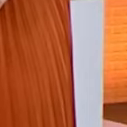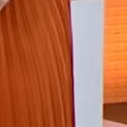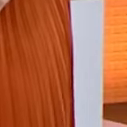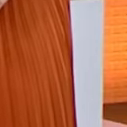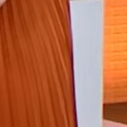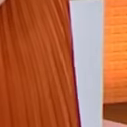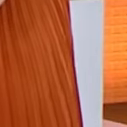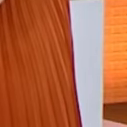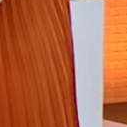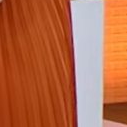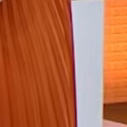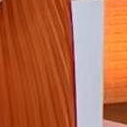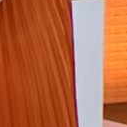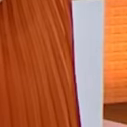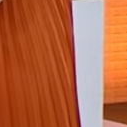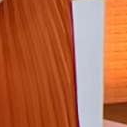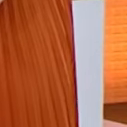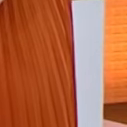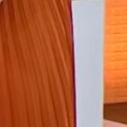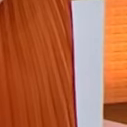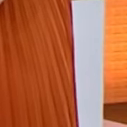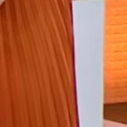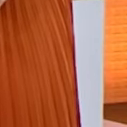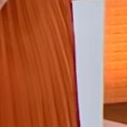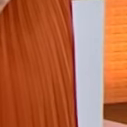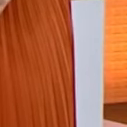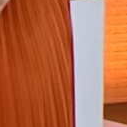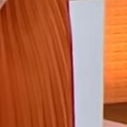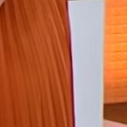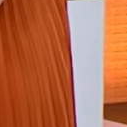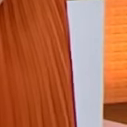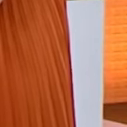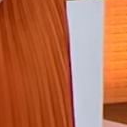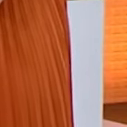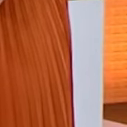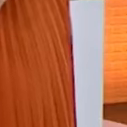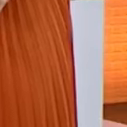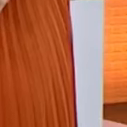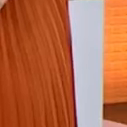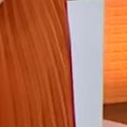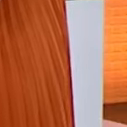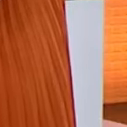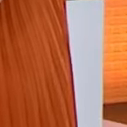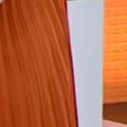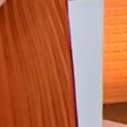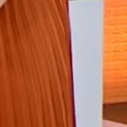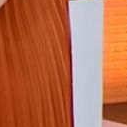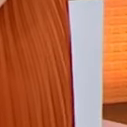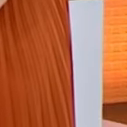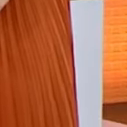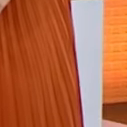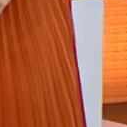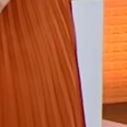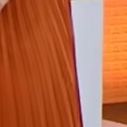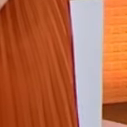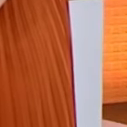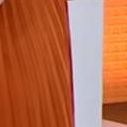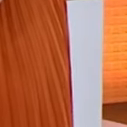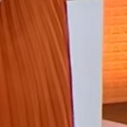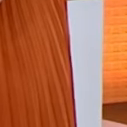Mga Kapuso, para una ka sa mga balita, mag-subscribe sa GMA Integrated News sa YouTube. Sa mga Kapuso abroad, subaybayan